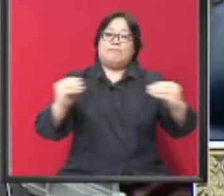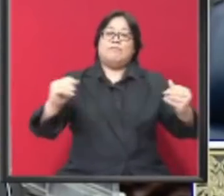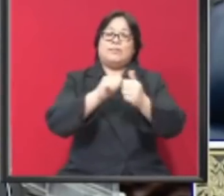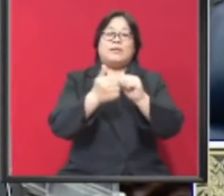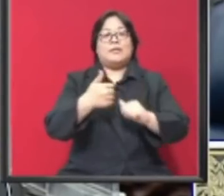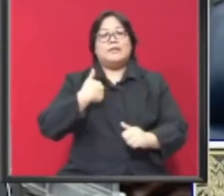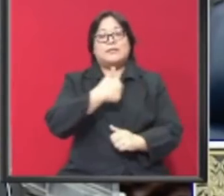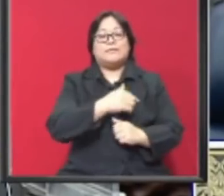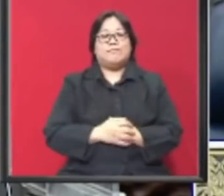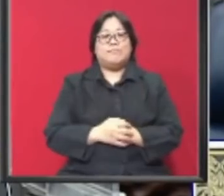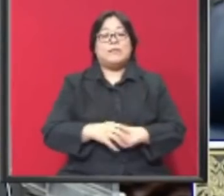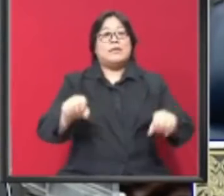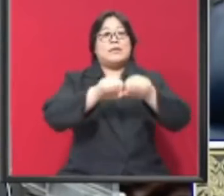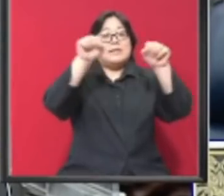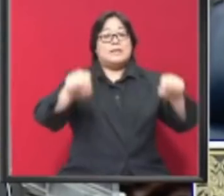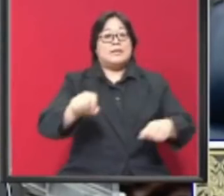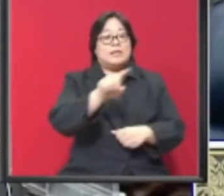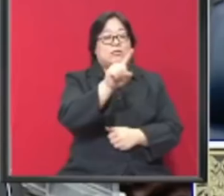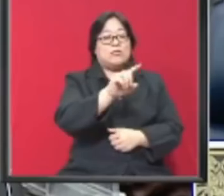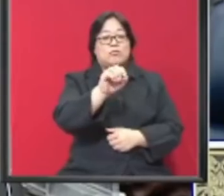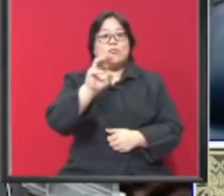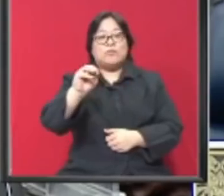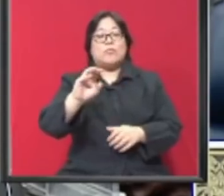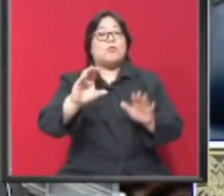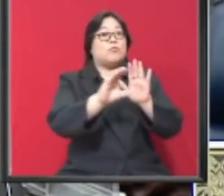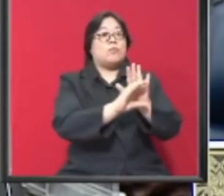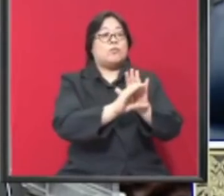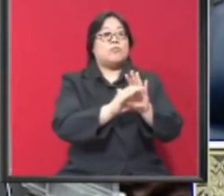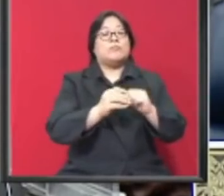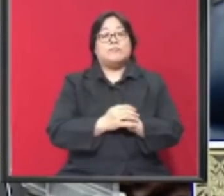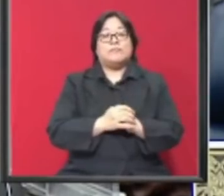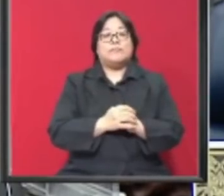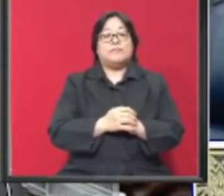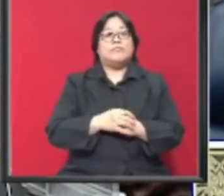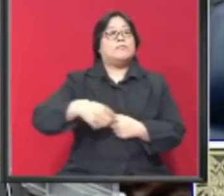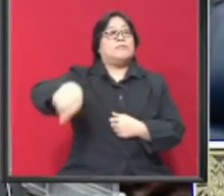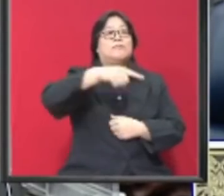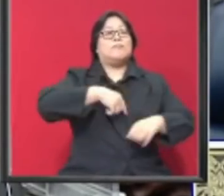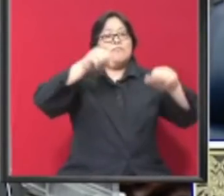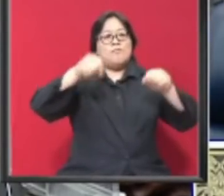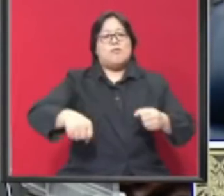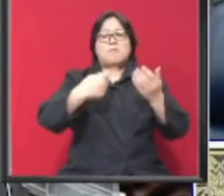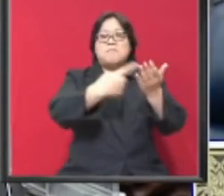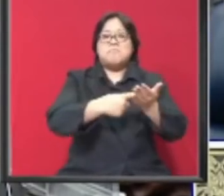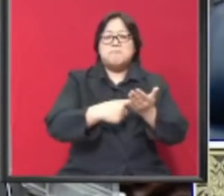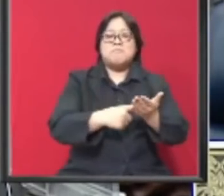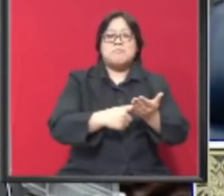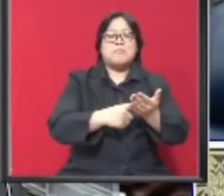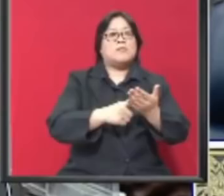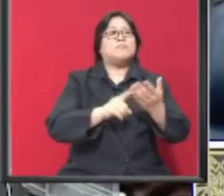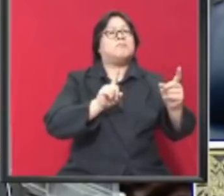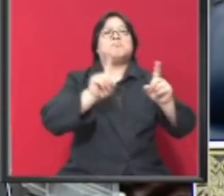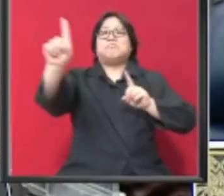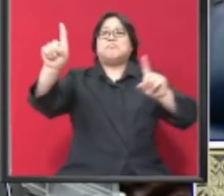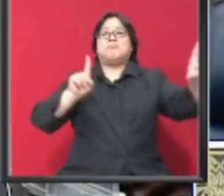kita sistem Zoom umpamanya memperoleh bermobil eh kita berunding daripada jarak